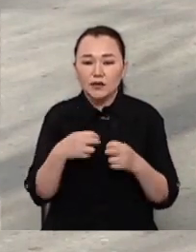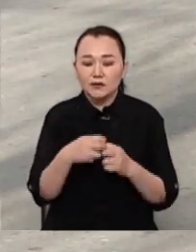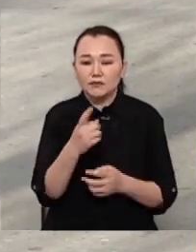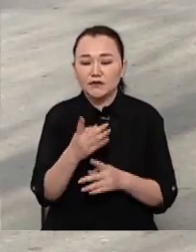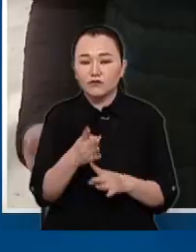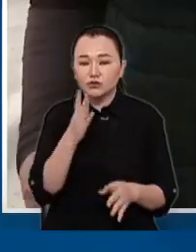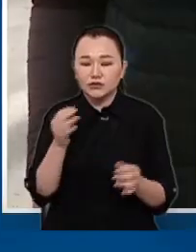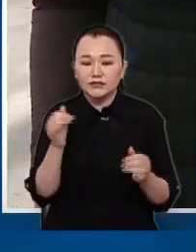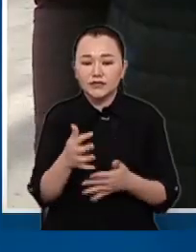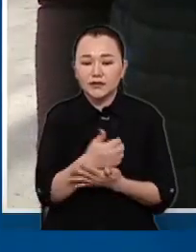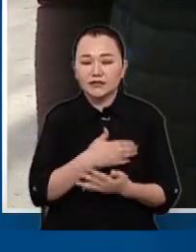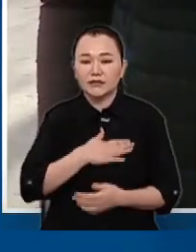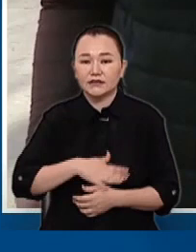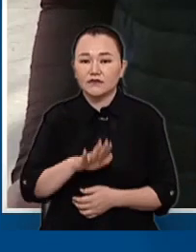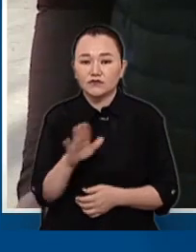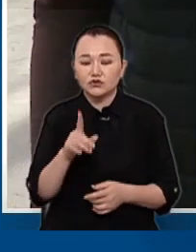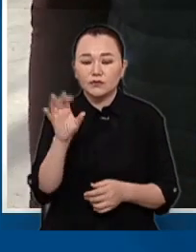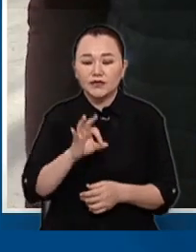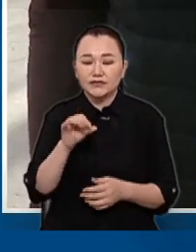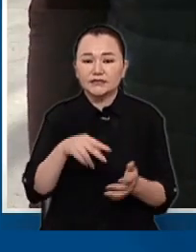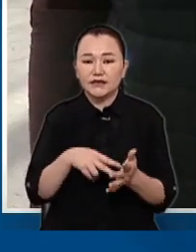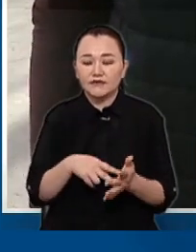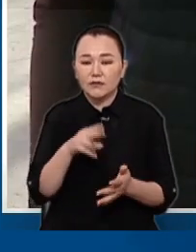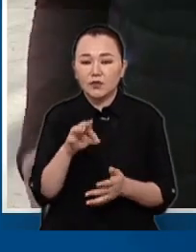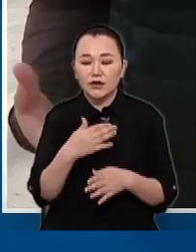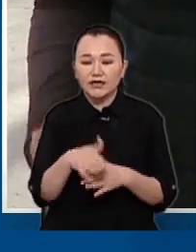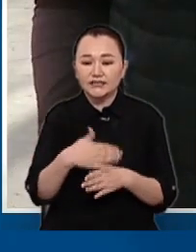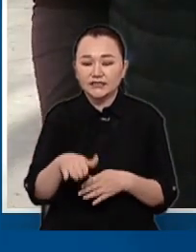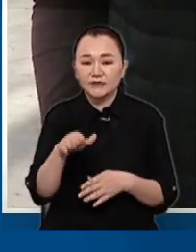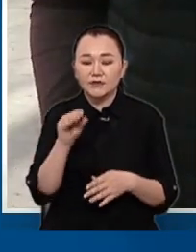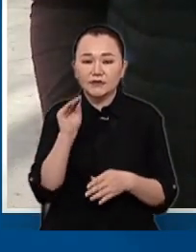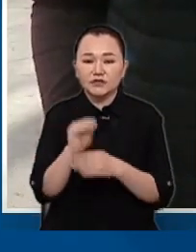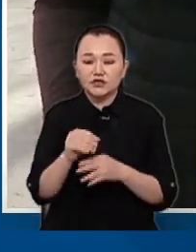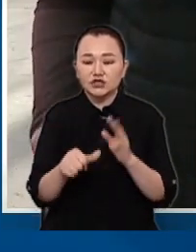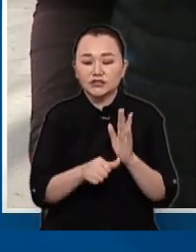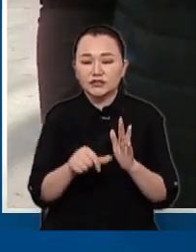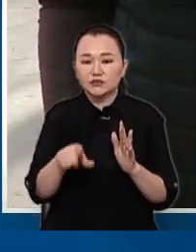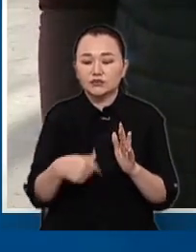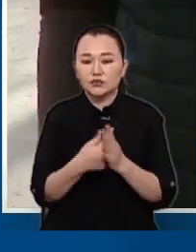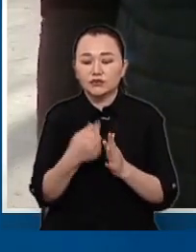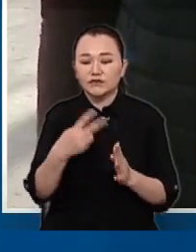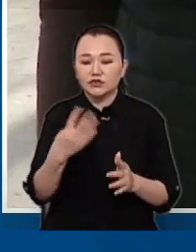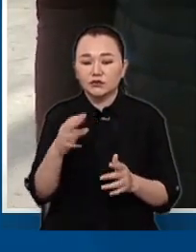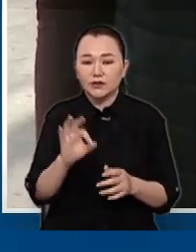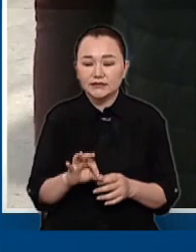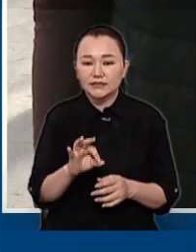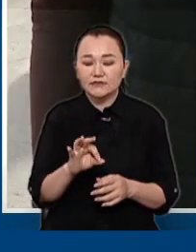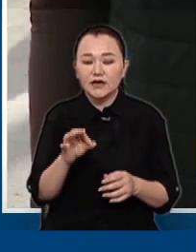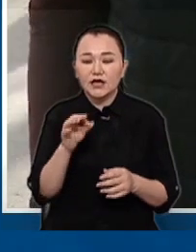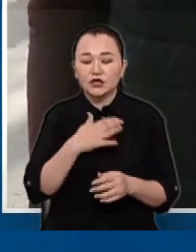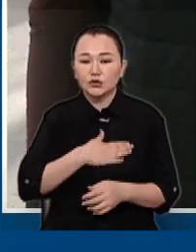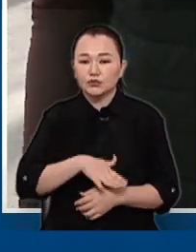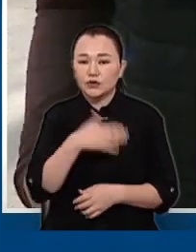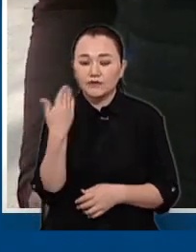очередь собравшиеся недовольны тем, что процентная ставка по кредитам выросла с 16 до 24%. Не